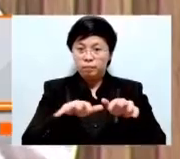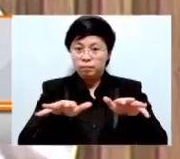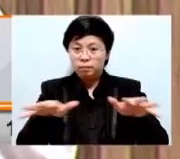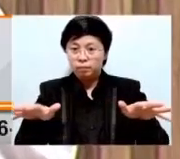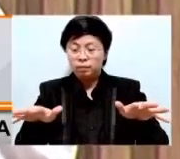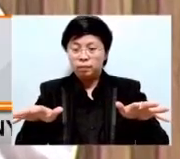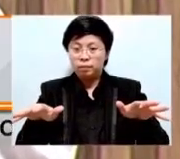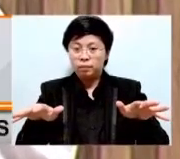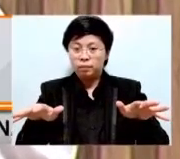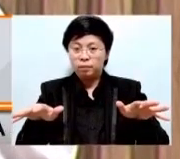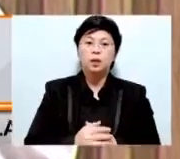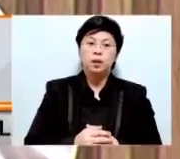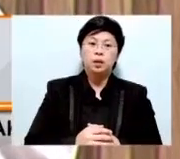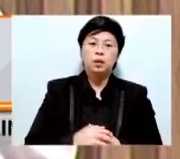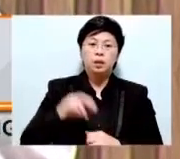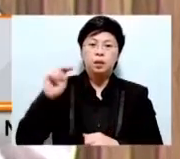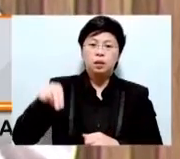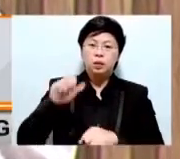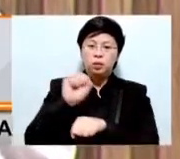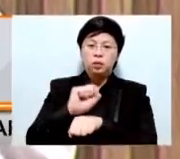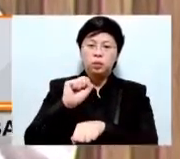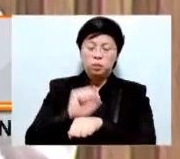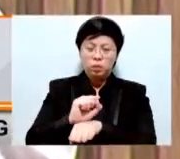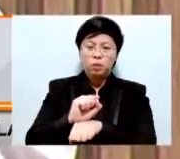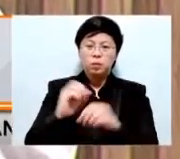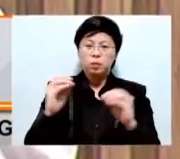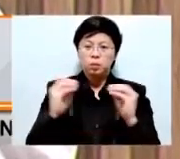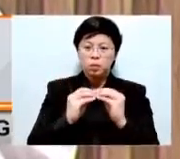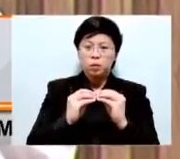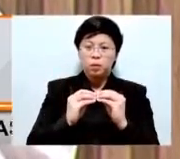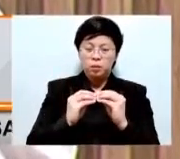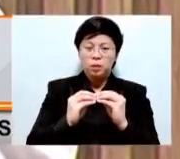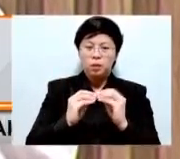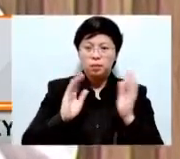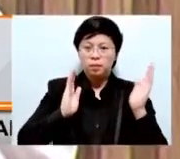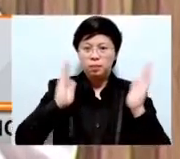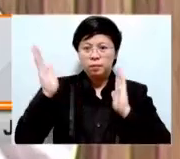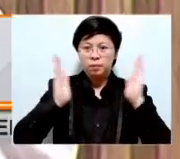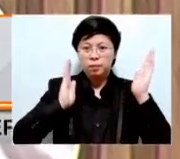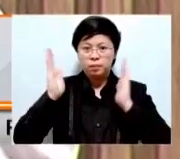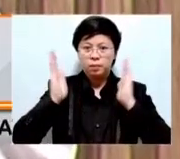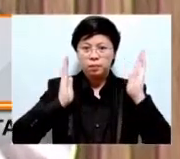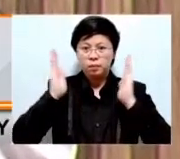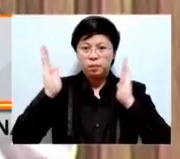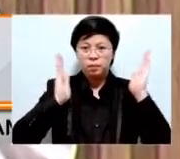to ensure that social services are provided to